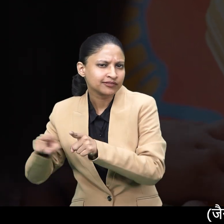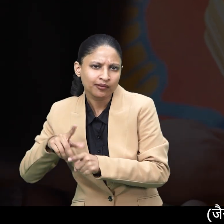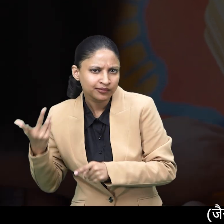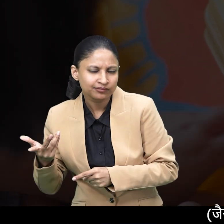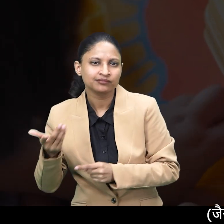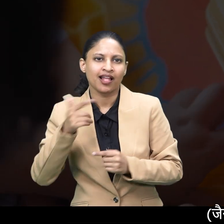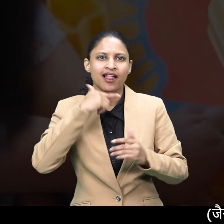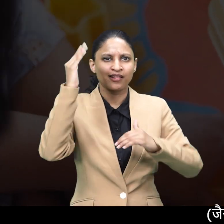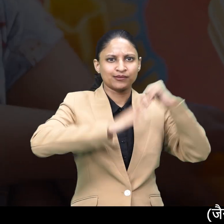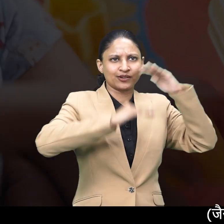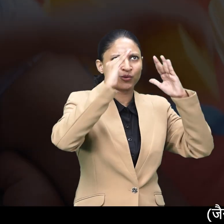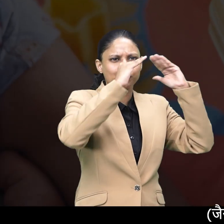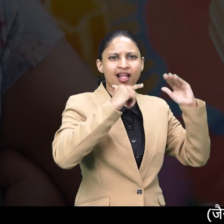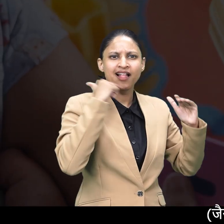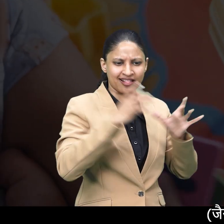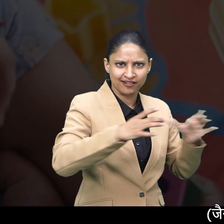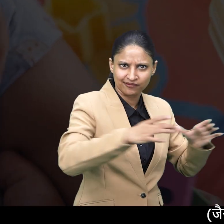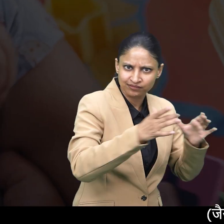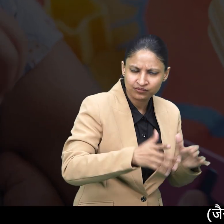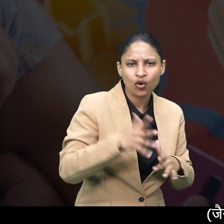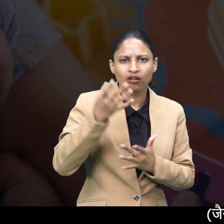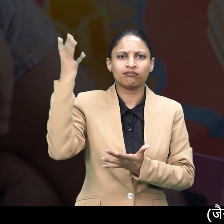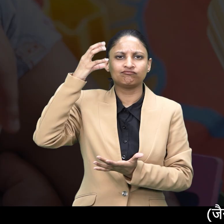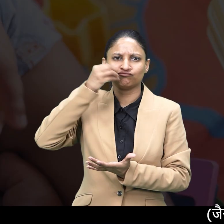जैसे एक ईंट या लंच बॉक्स।